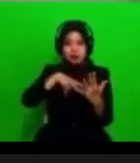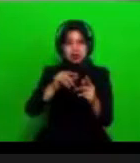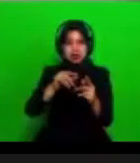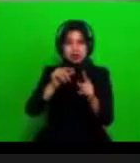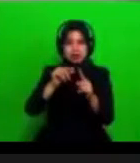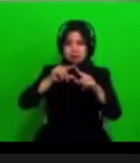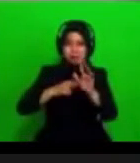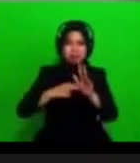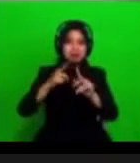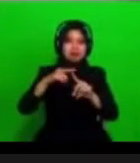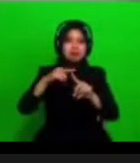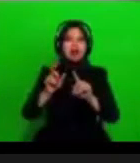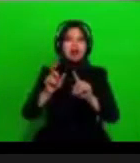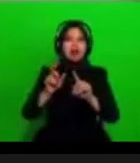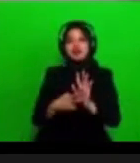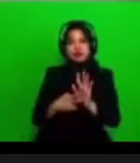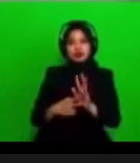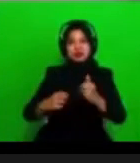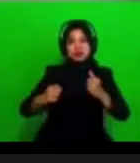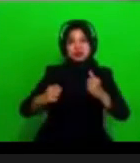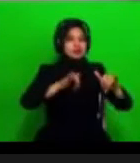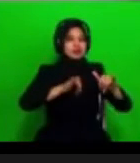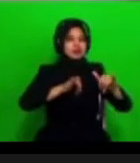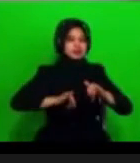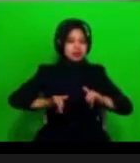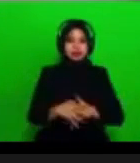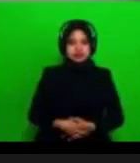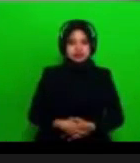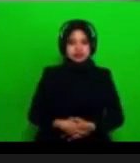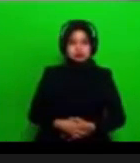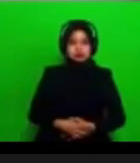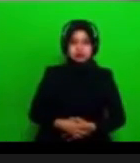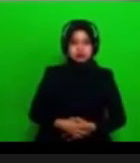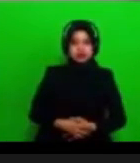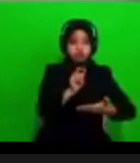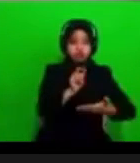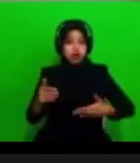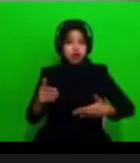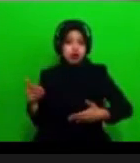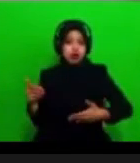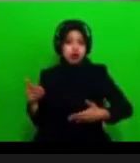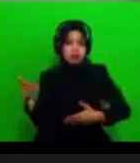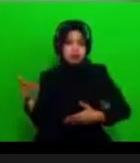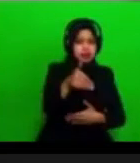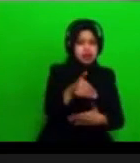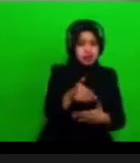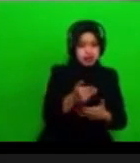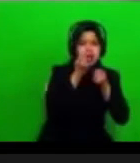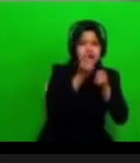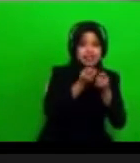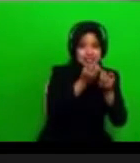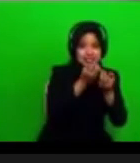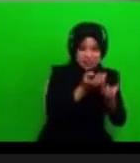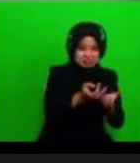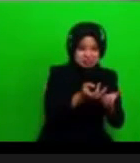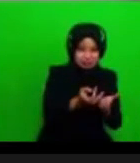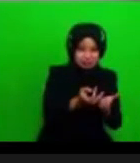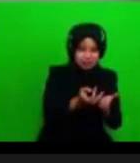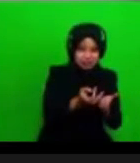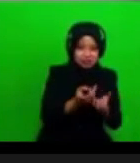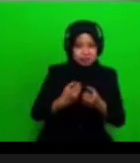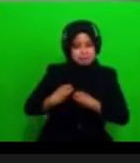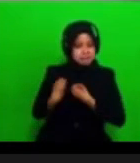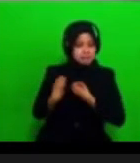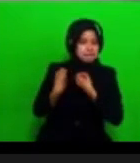pantun sebagai penyemangat kita bersama. Pergi ke sekolah untuk mengajar, untuk